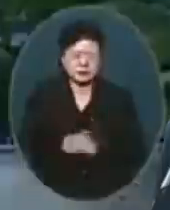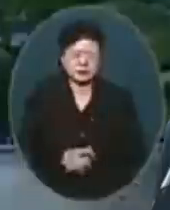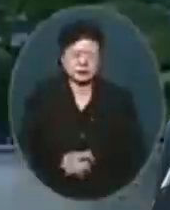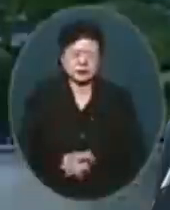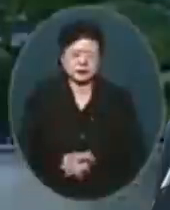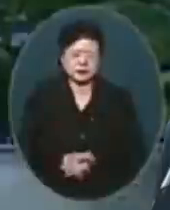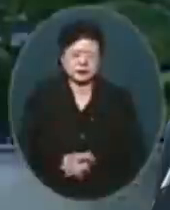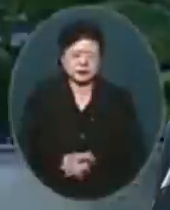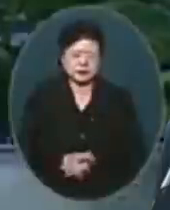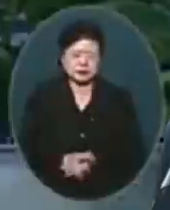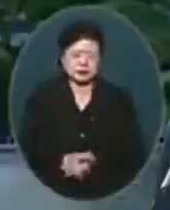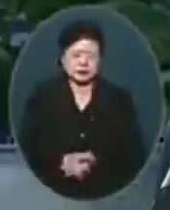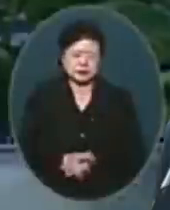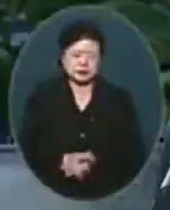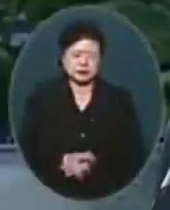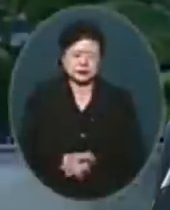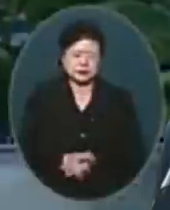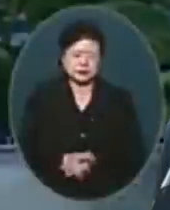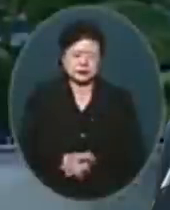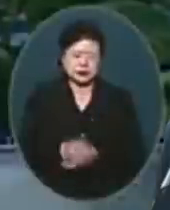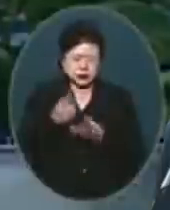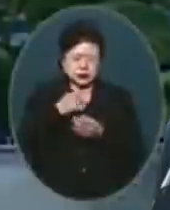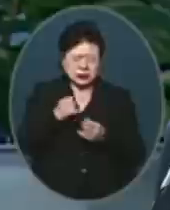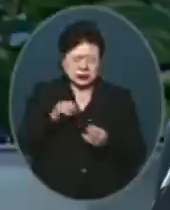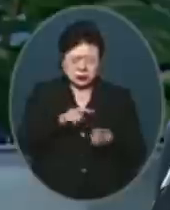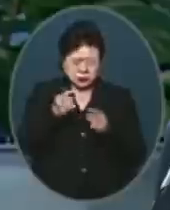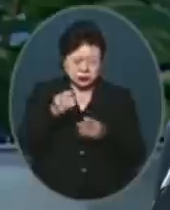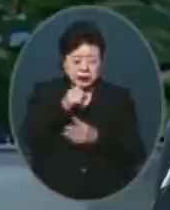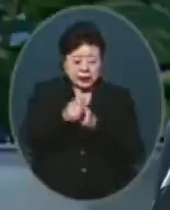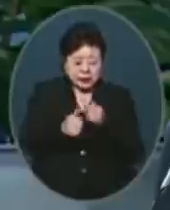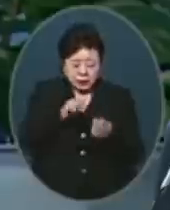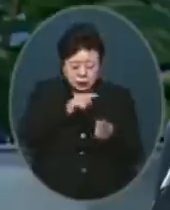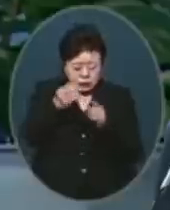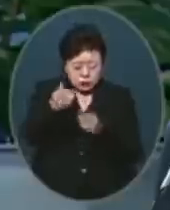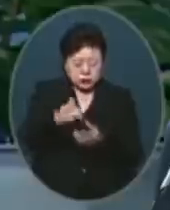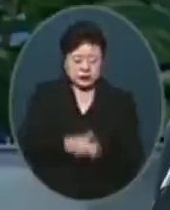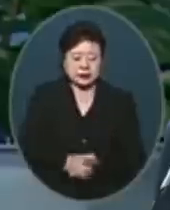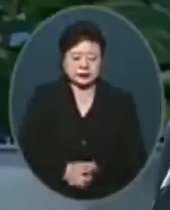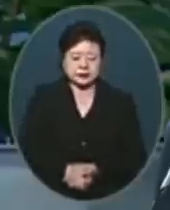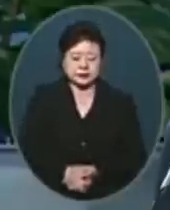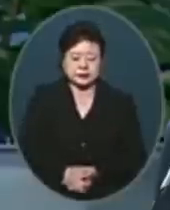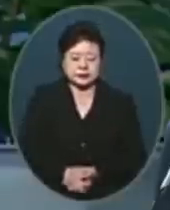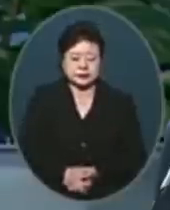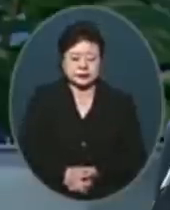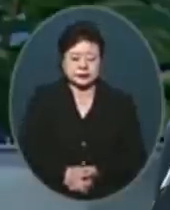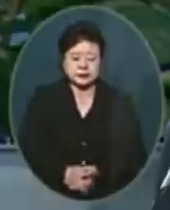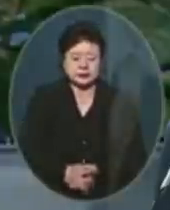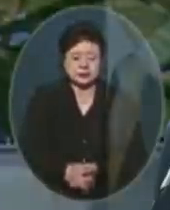걸려있고 그 고통당한 사람이 하나님의 고치심을 받고 있습니다.